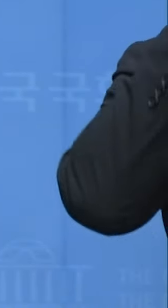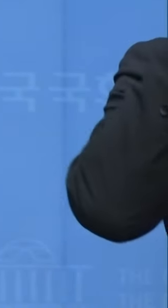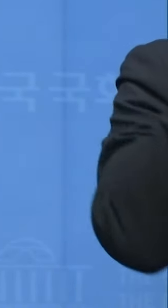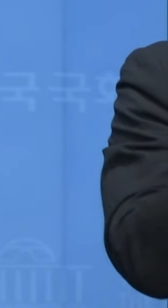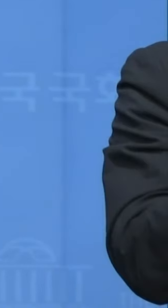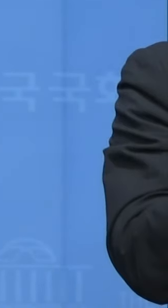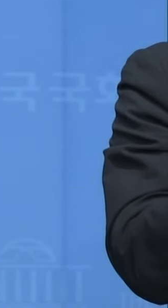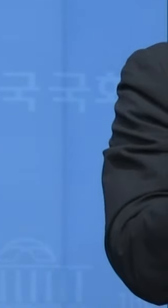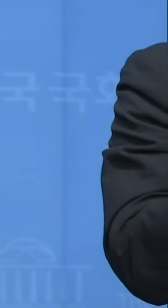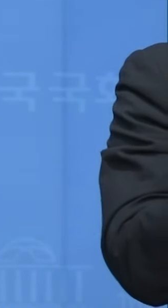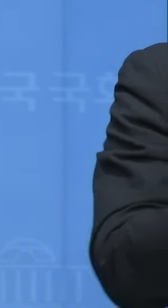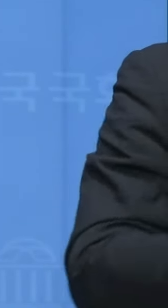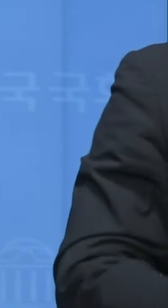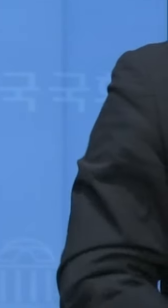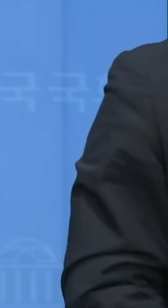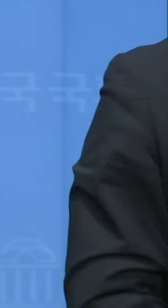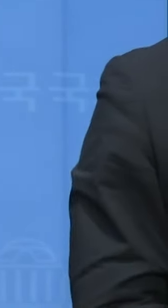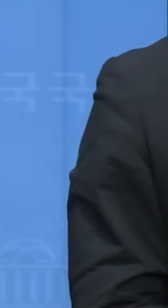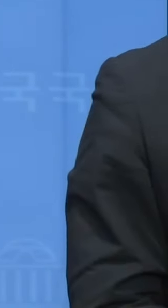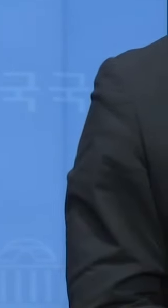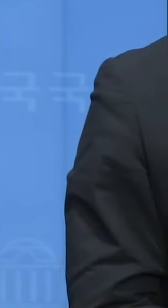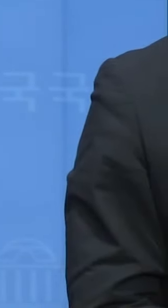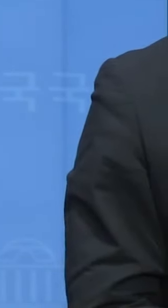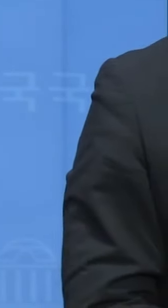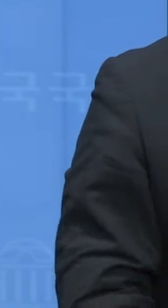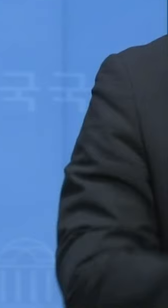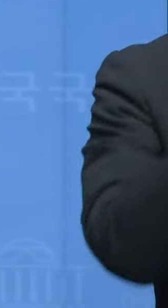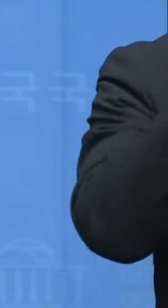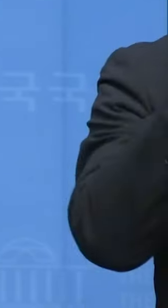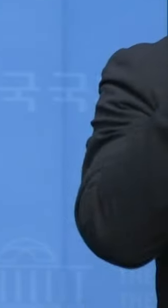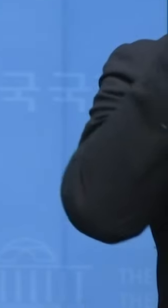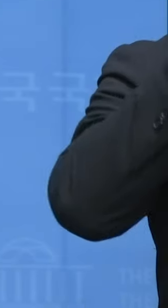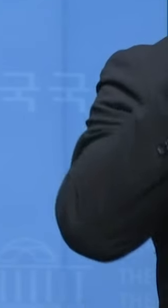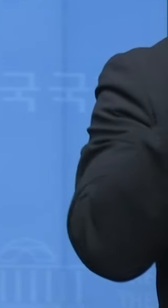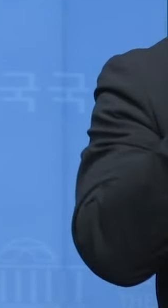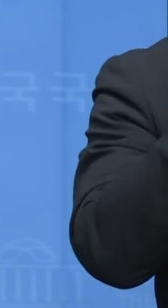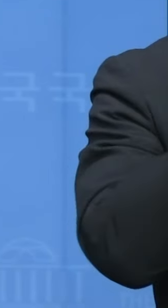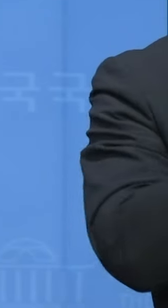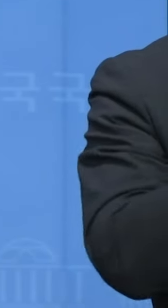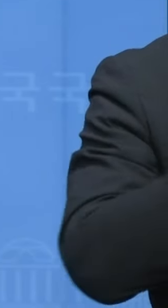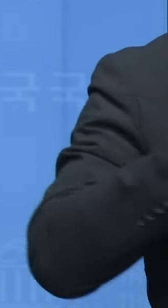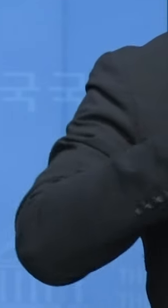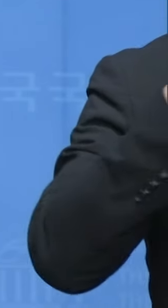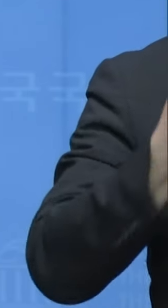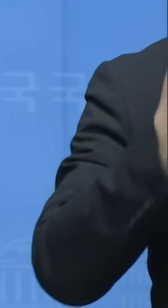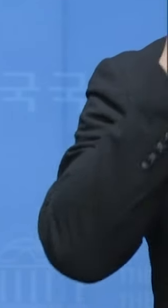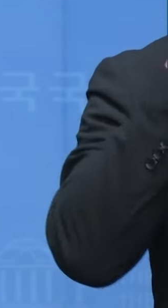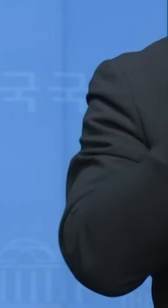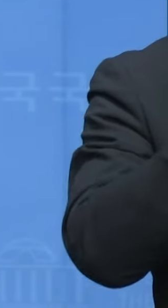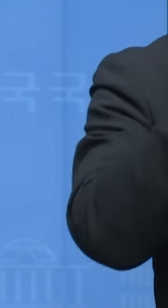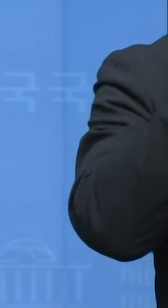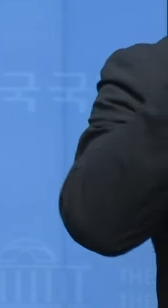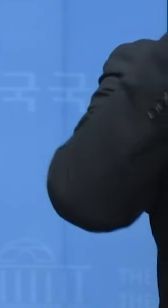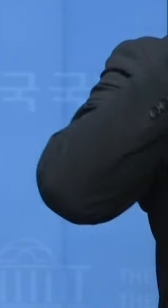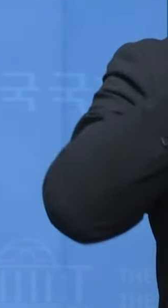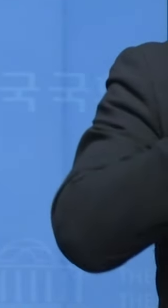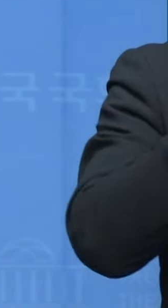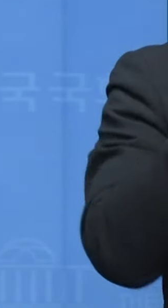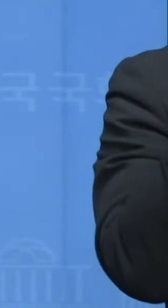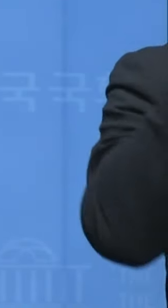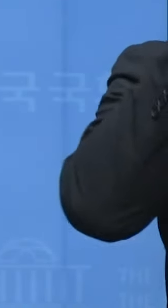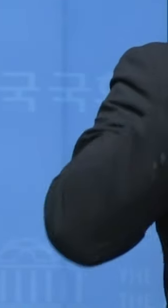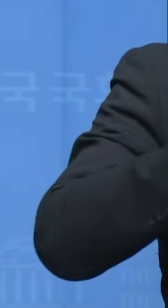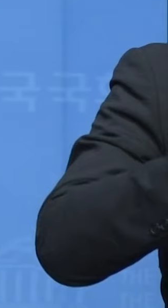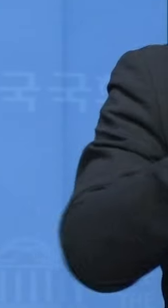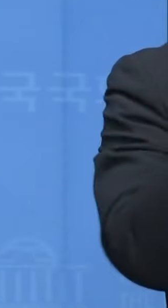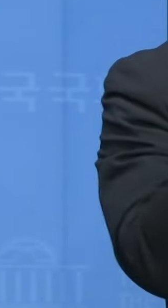아니었습니까 당시 참석자로 추정되는 한 한동훈 3차전 검사 특별 수사 제 1부 신봉수 부장 검사 2부